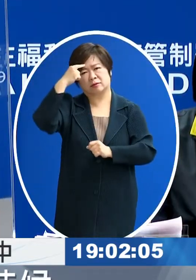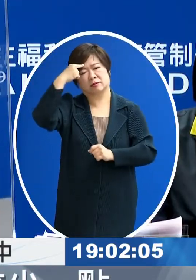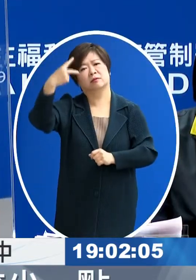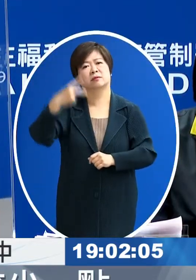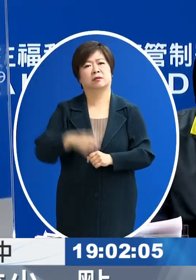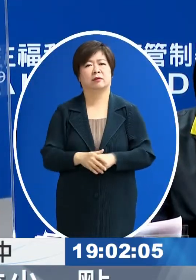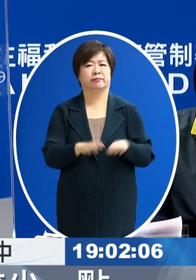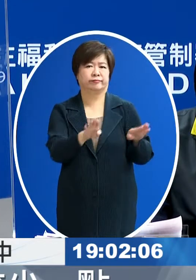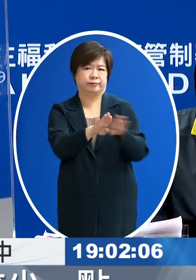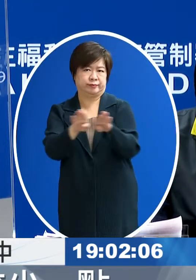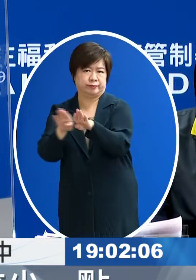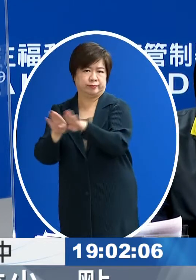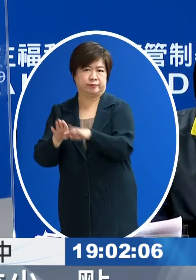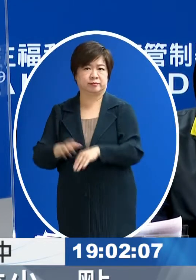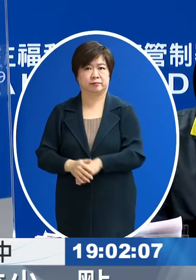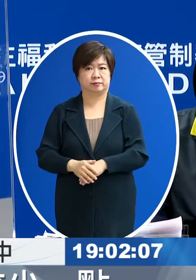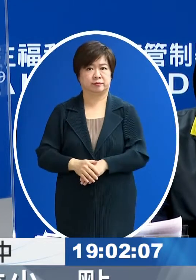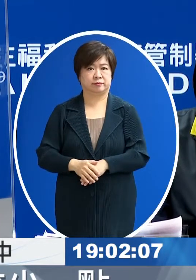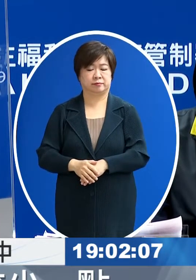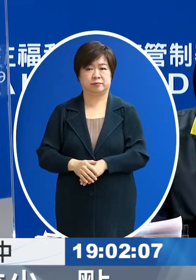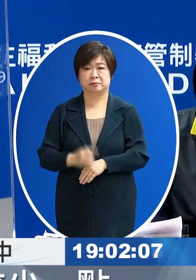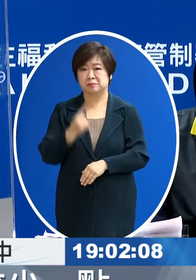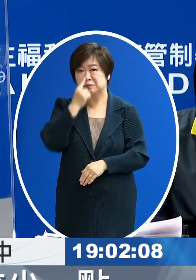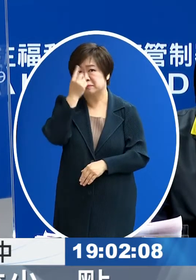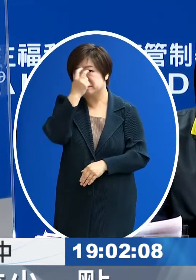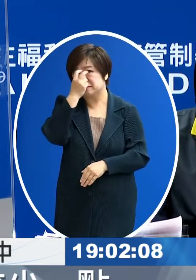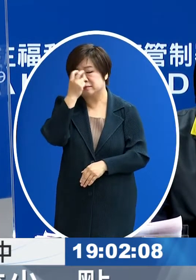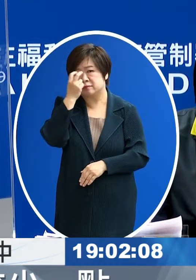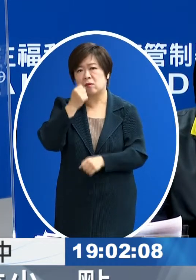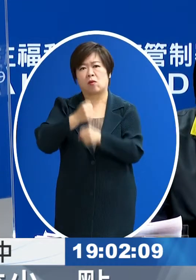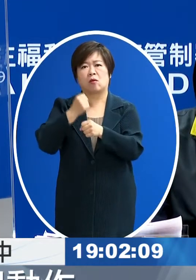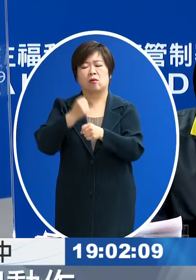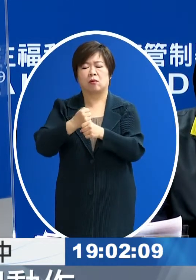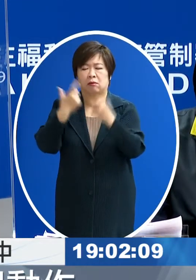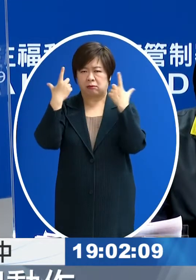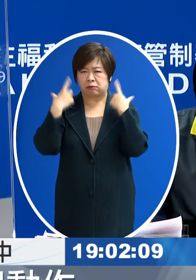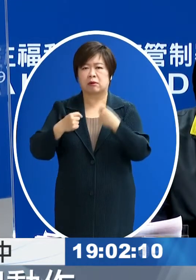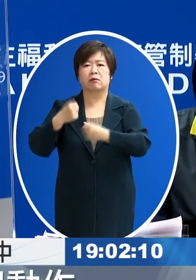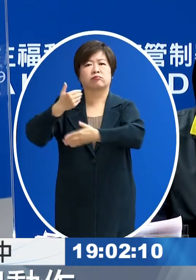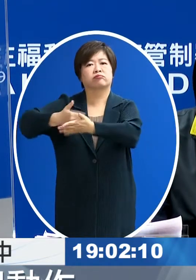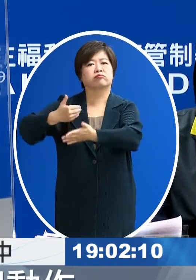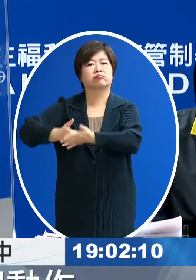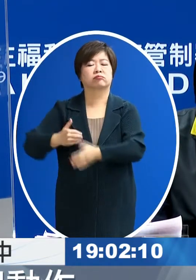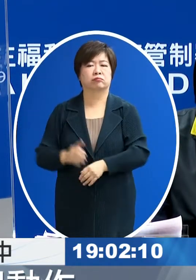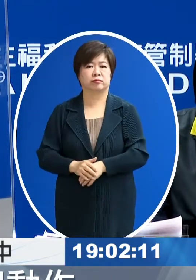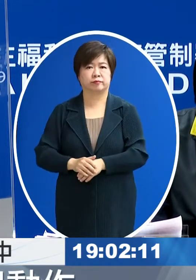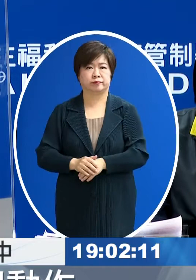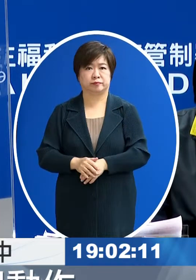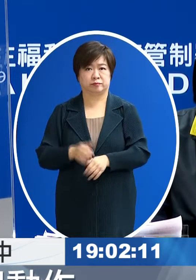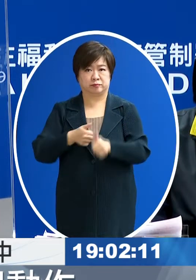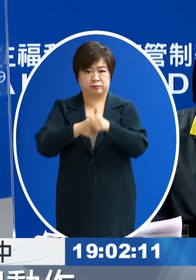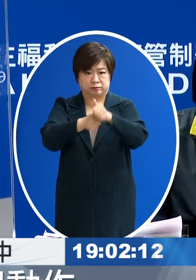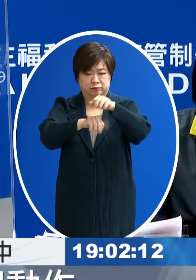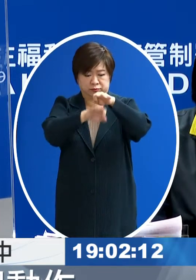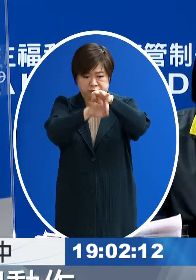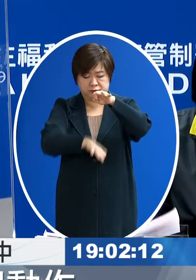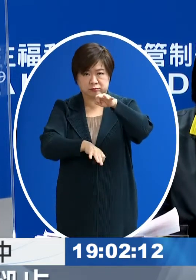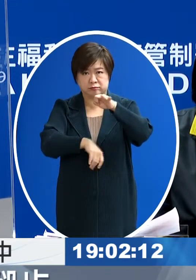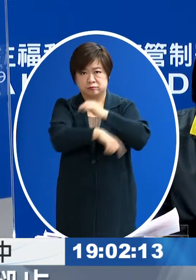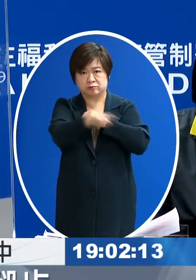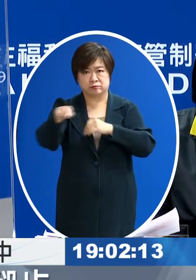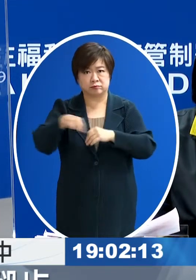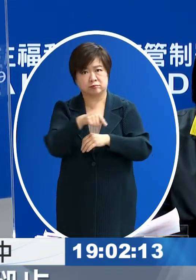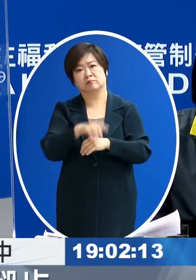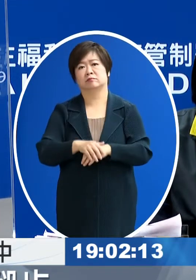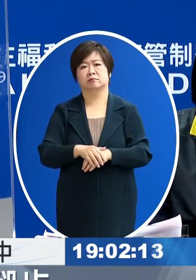候，相对的一般的采检的是稍微比较少一点，不过框列采检的这个动作各县市